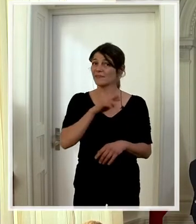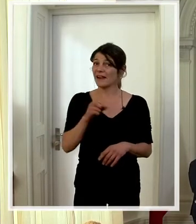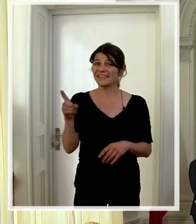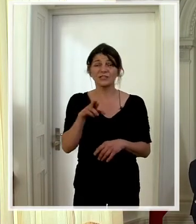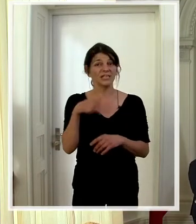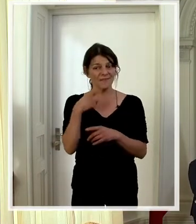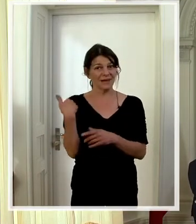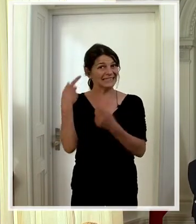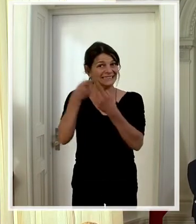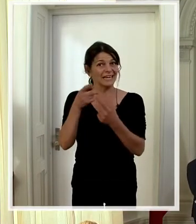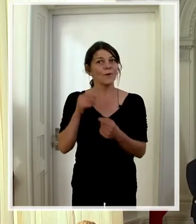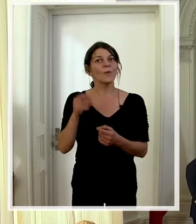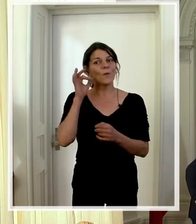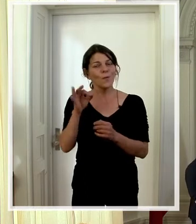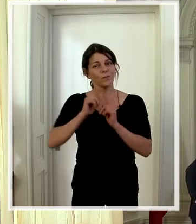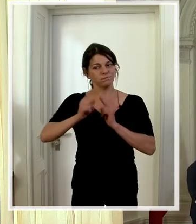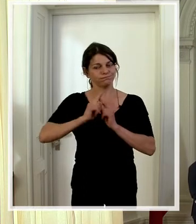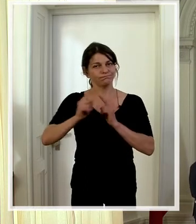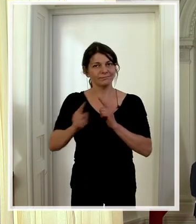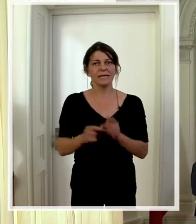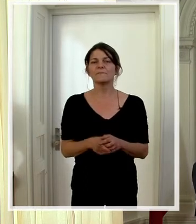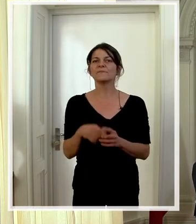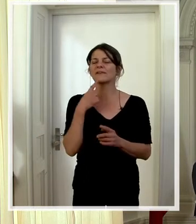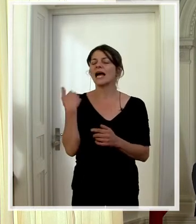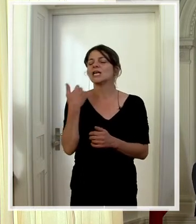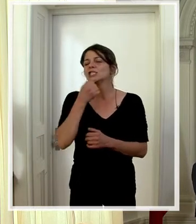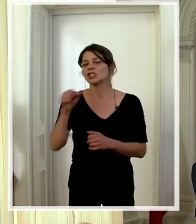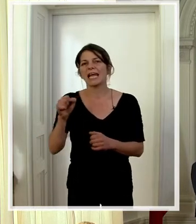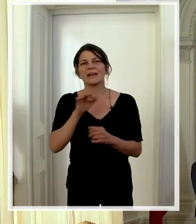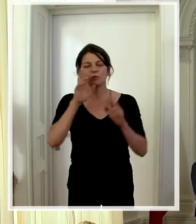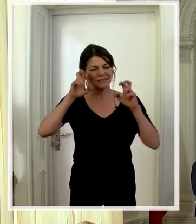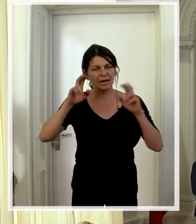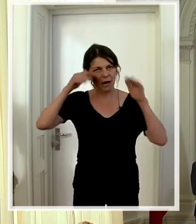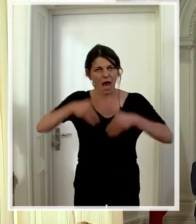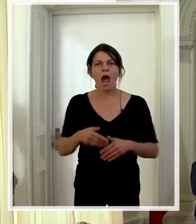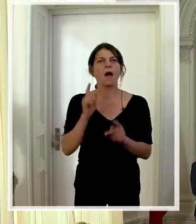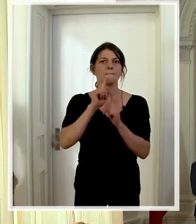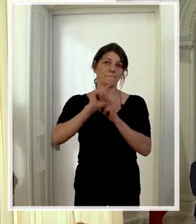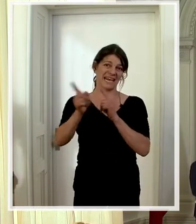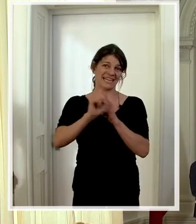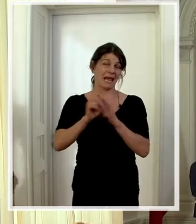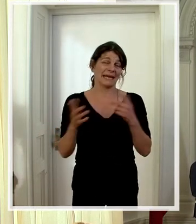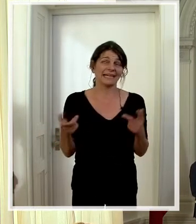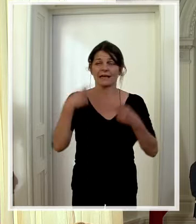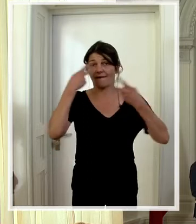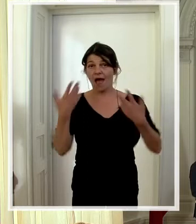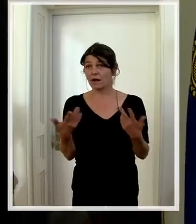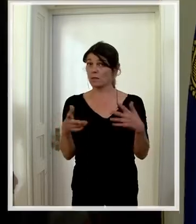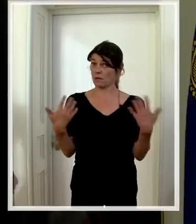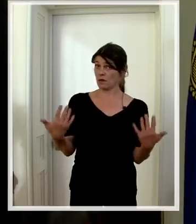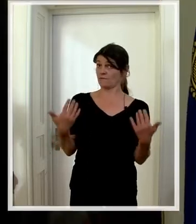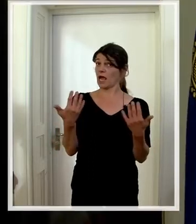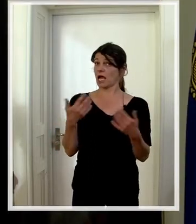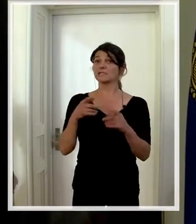guten Aktuellen S-Bahn. Genau, wir sind jetzt vielleicht ein bisschen schnell auf die Pendler-Thematik gekommen, weil das auch angezogen worden ist. Ja. Aber selbstverständlich, was ich